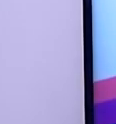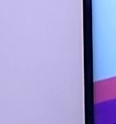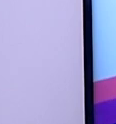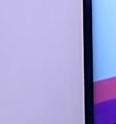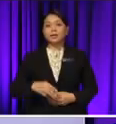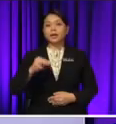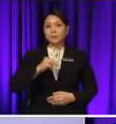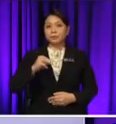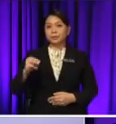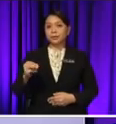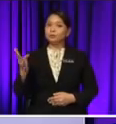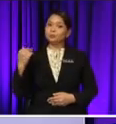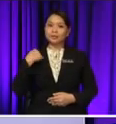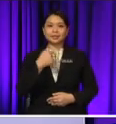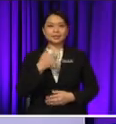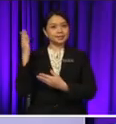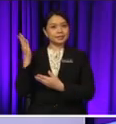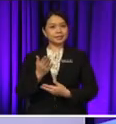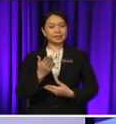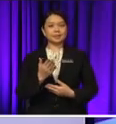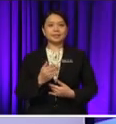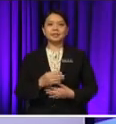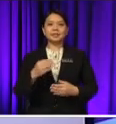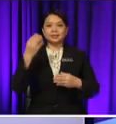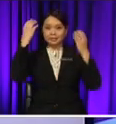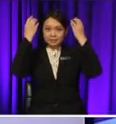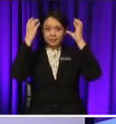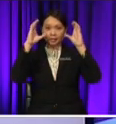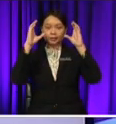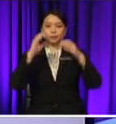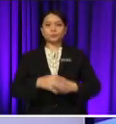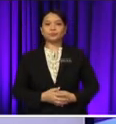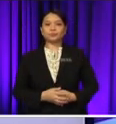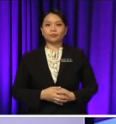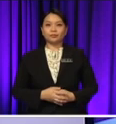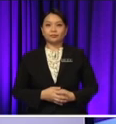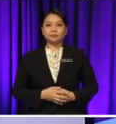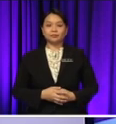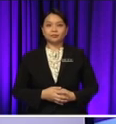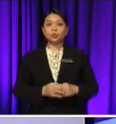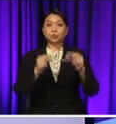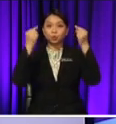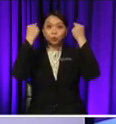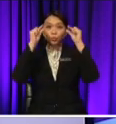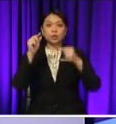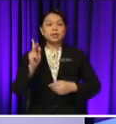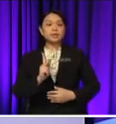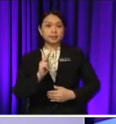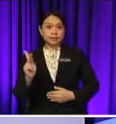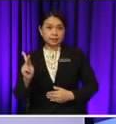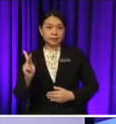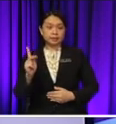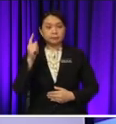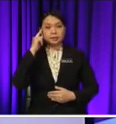murid-murid Ayo kita persilahkan guru kita hari ini yaitu Sulaiman yang merupakan guru kanan mata pelajaran teknik dan boketional